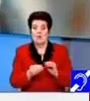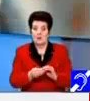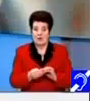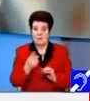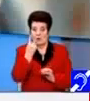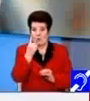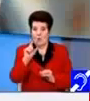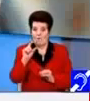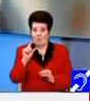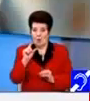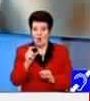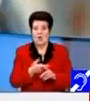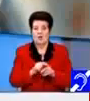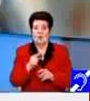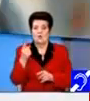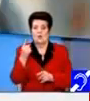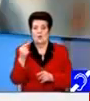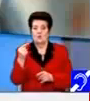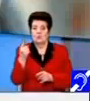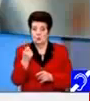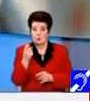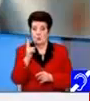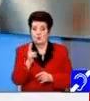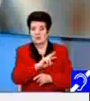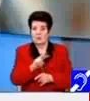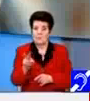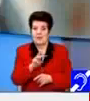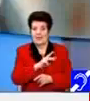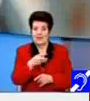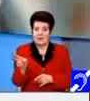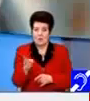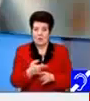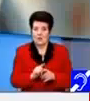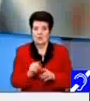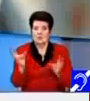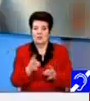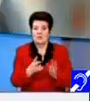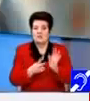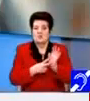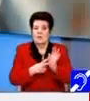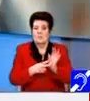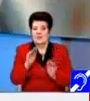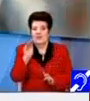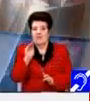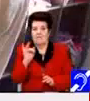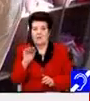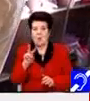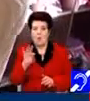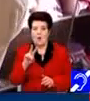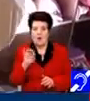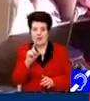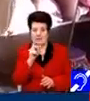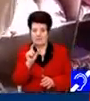fiolă costă aproximativ 120.000 de euro, iar un tratament complet necesită cel puțin 7 fiole.